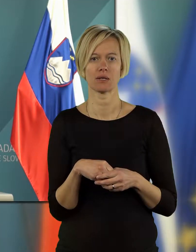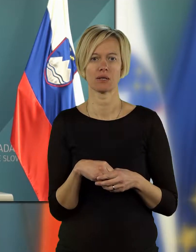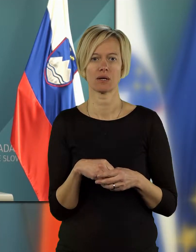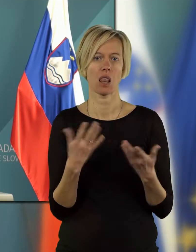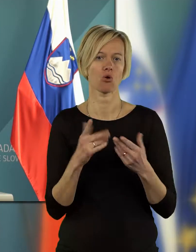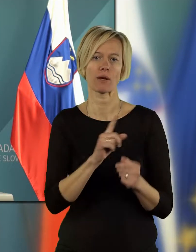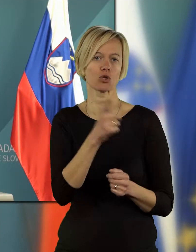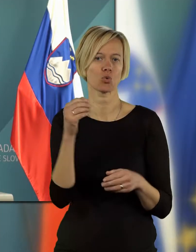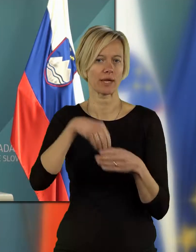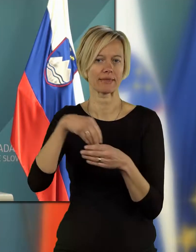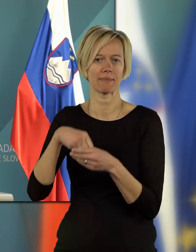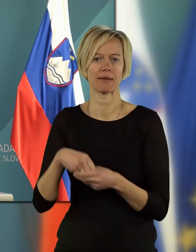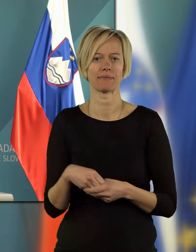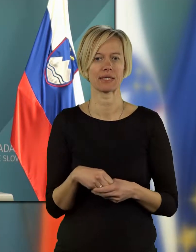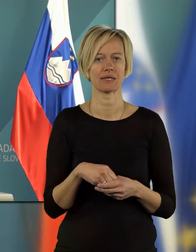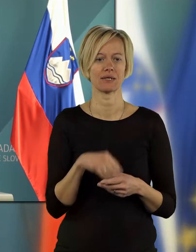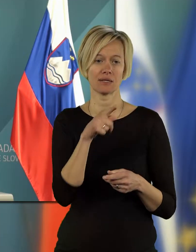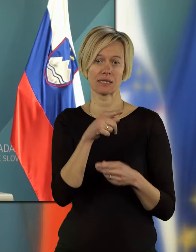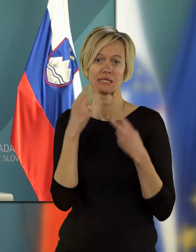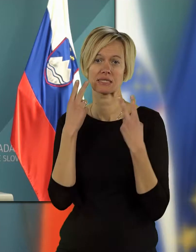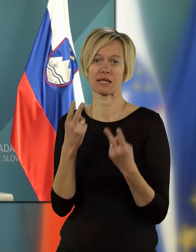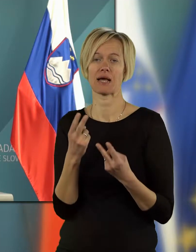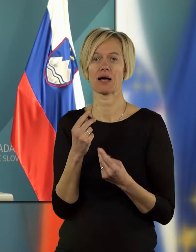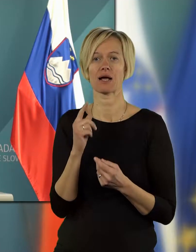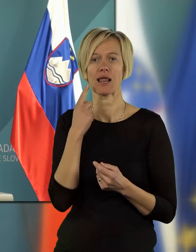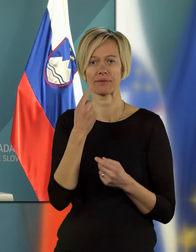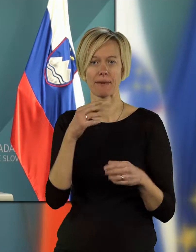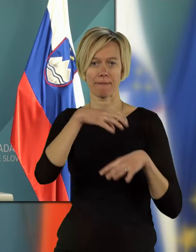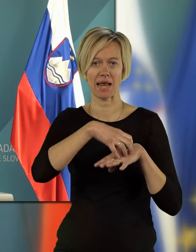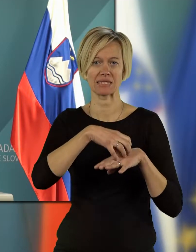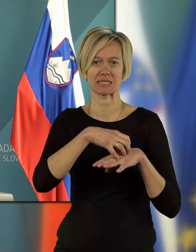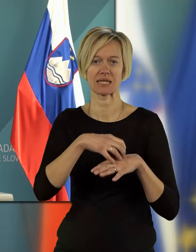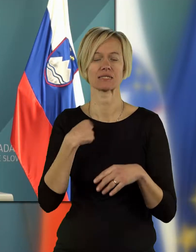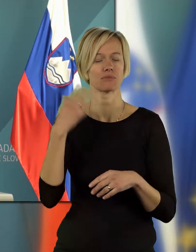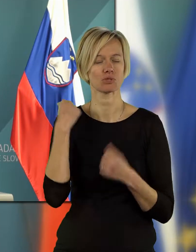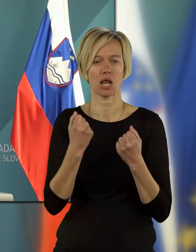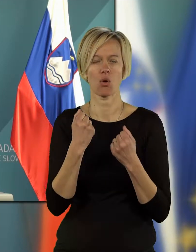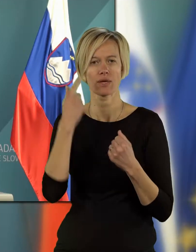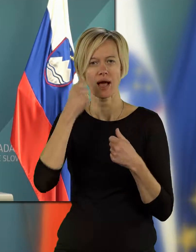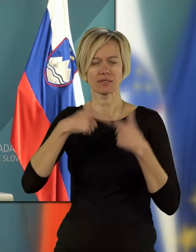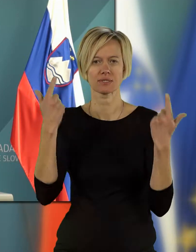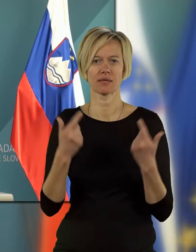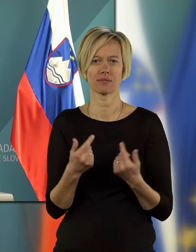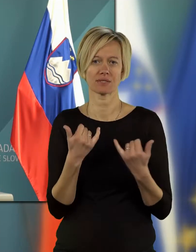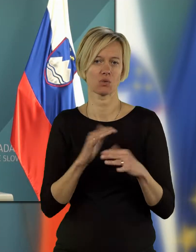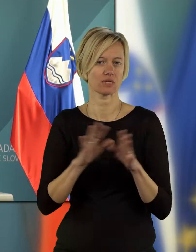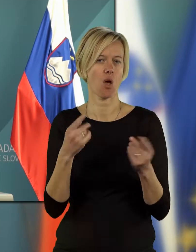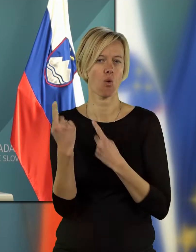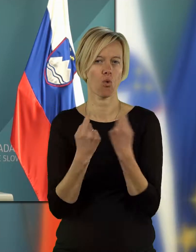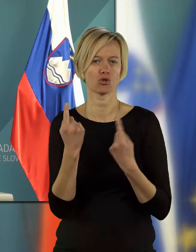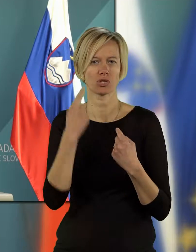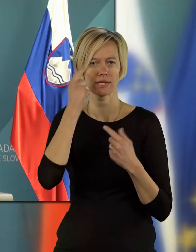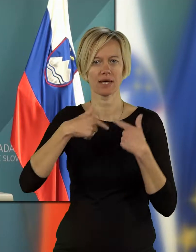Potem pa na druge teme, če seveda minister pripravlja. Zgleda, kar se tiče Palestine, da sem bil zelo jasen, da so vse